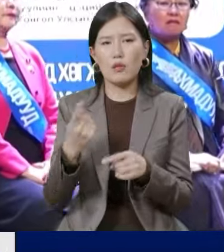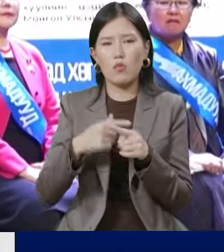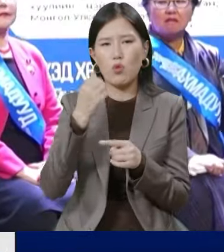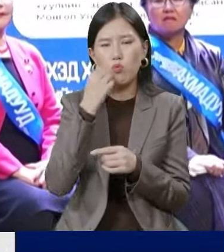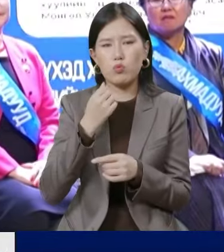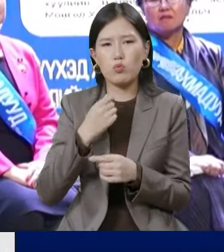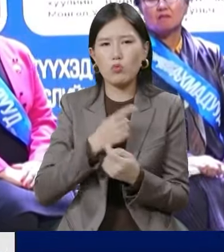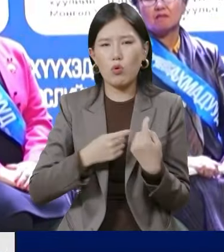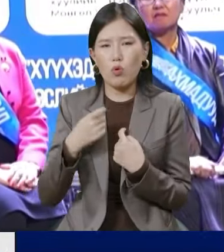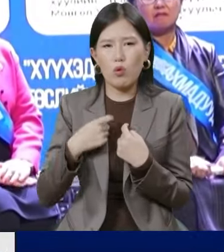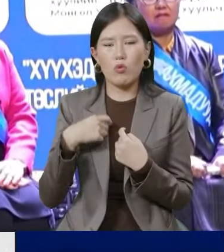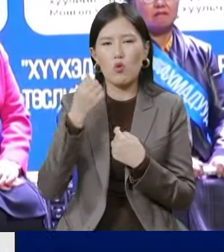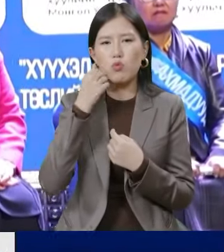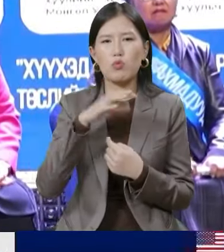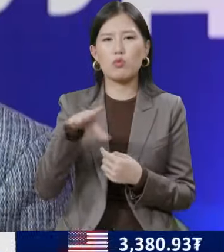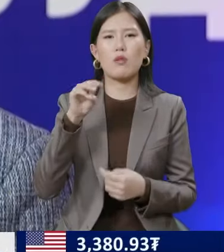байгууллагууд хэлж байна.